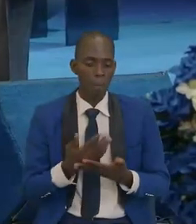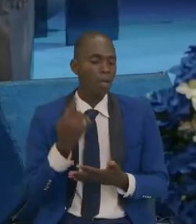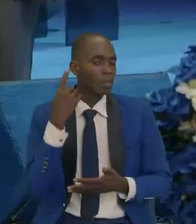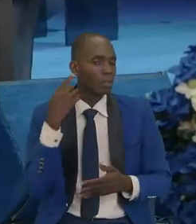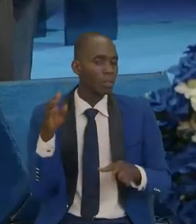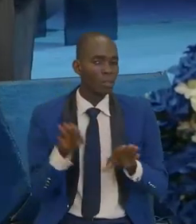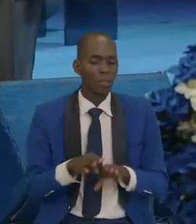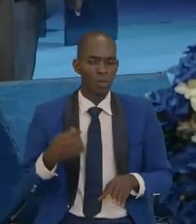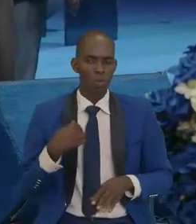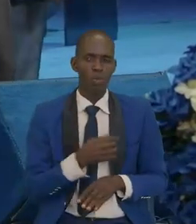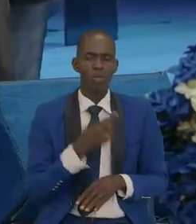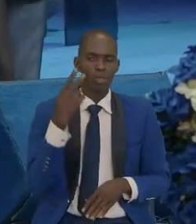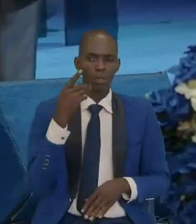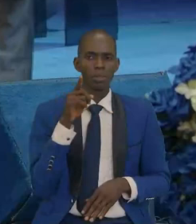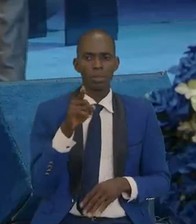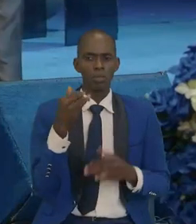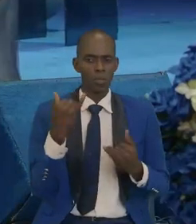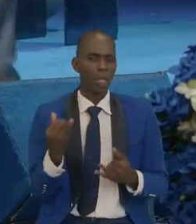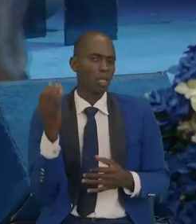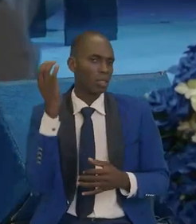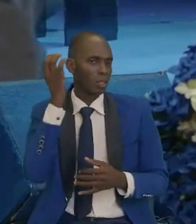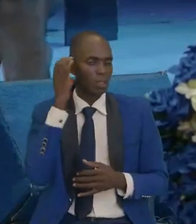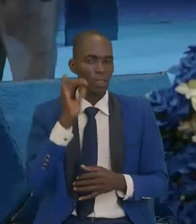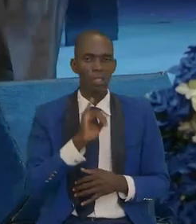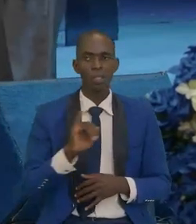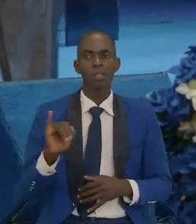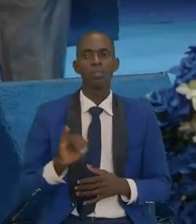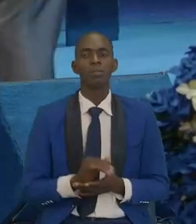On a vu déjà congénitalement,